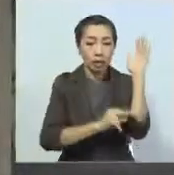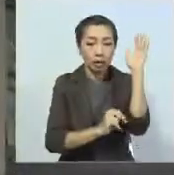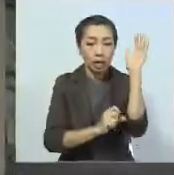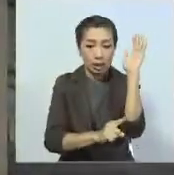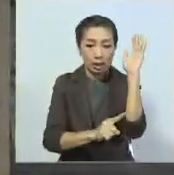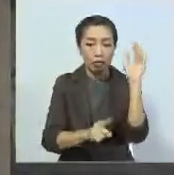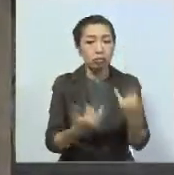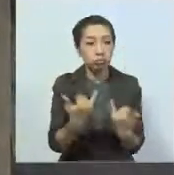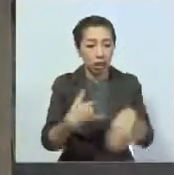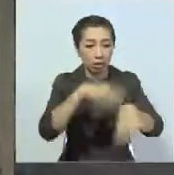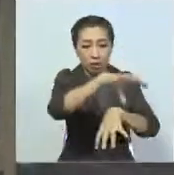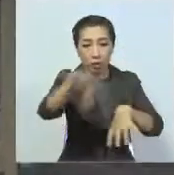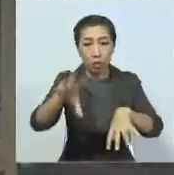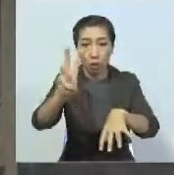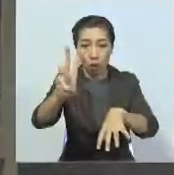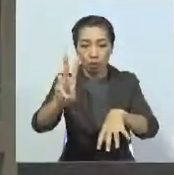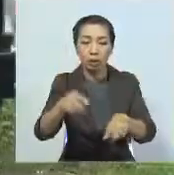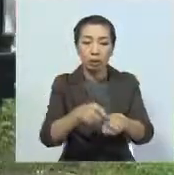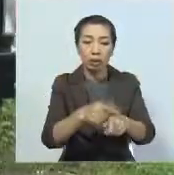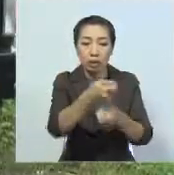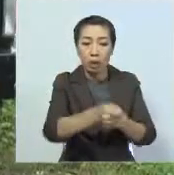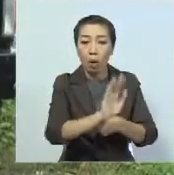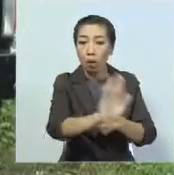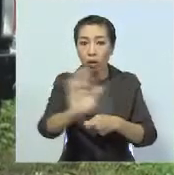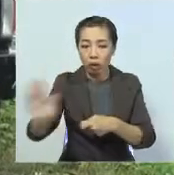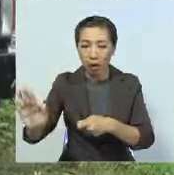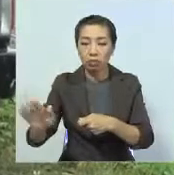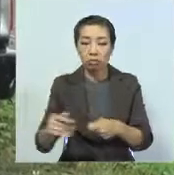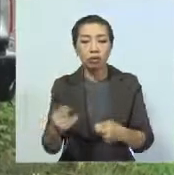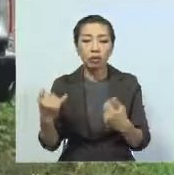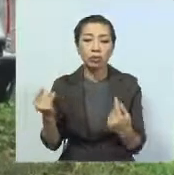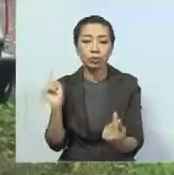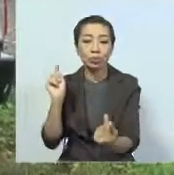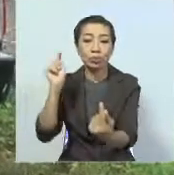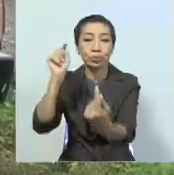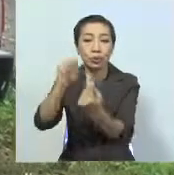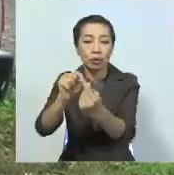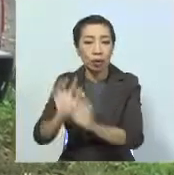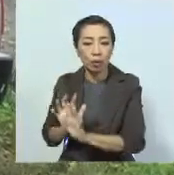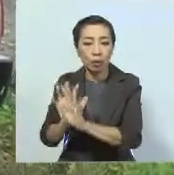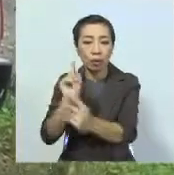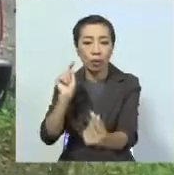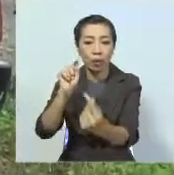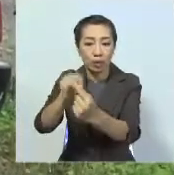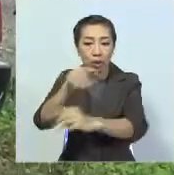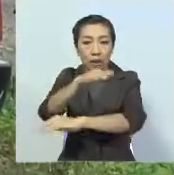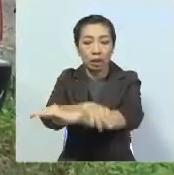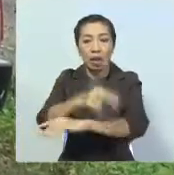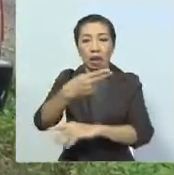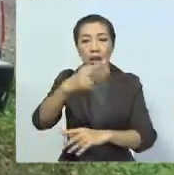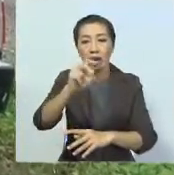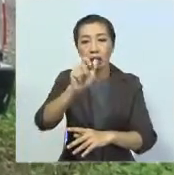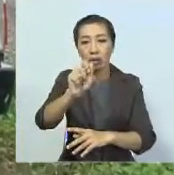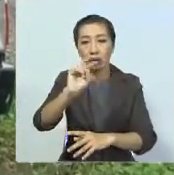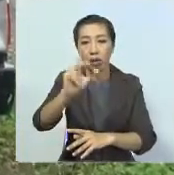ราชที่อยู่ทั้ง6จุดที่บอกไปเนี่ยนะคะเขาจะมีการเคลื่อนไปรวมกันที่บริเวณแยกหนองดีอำเภอทุ่งส